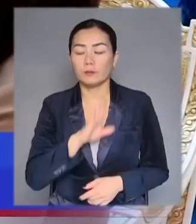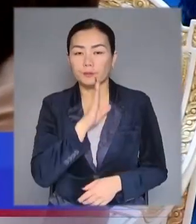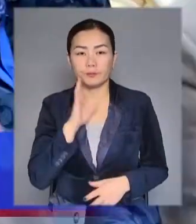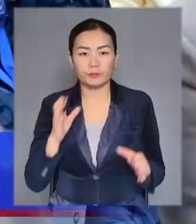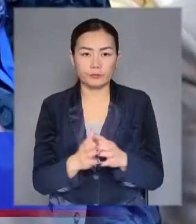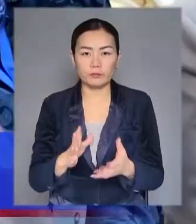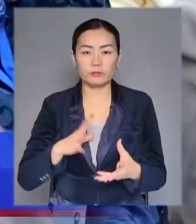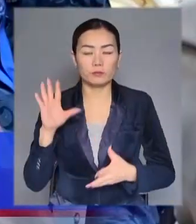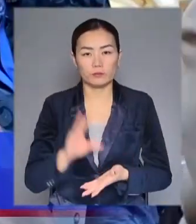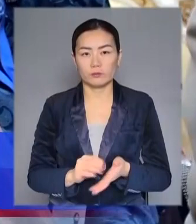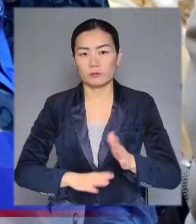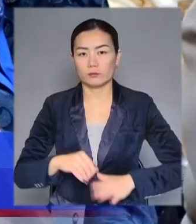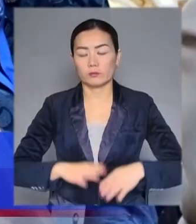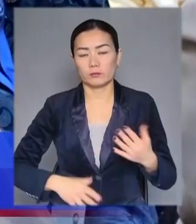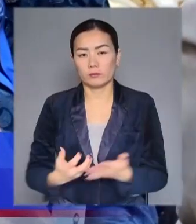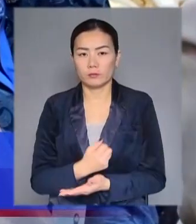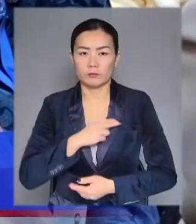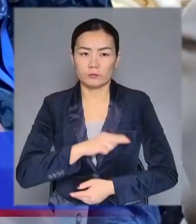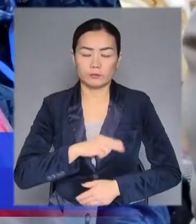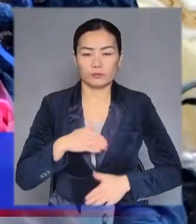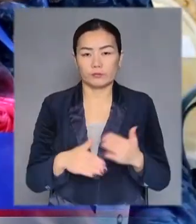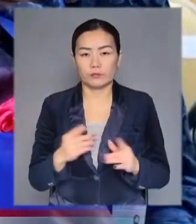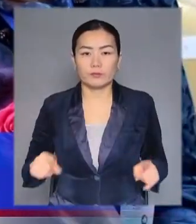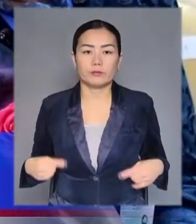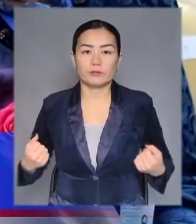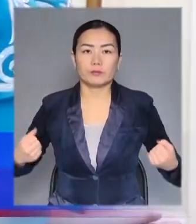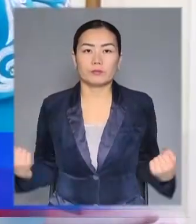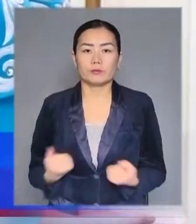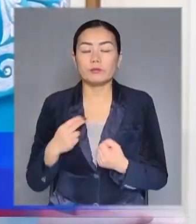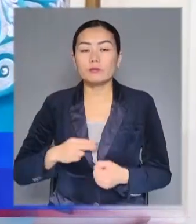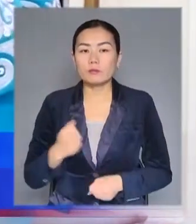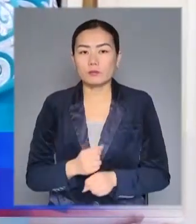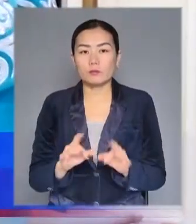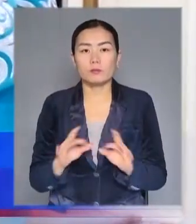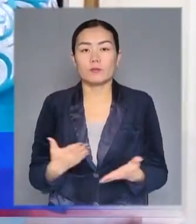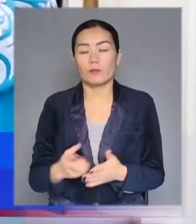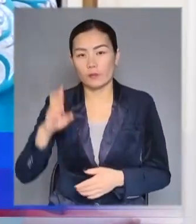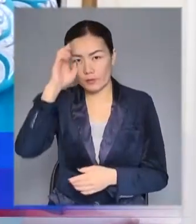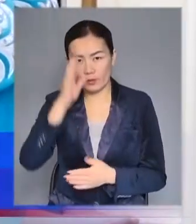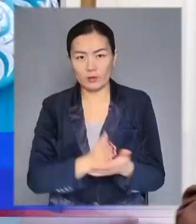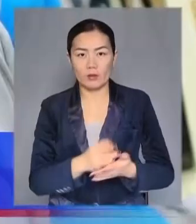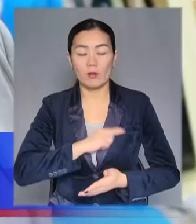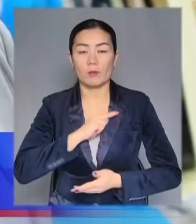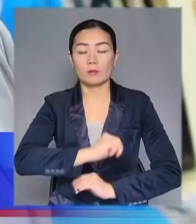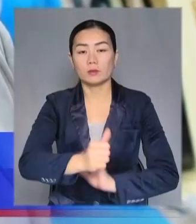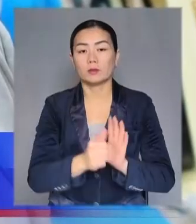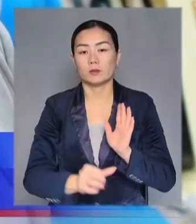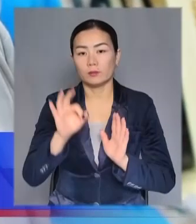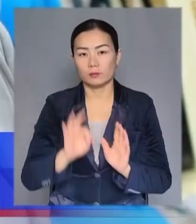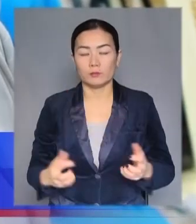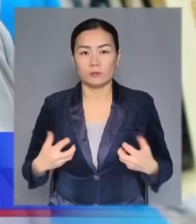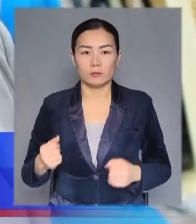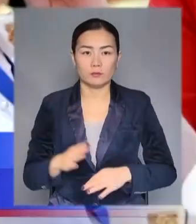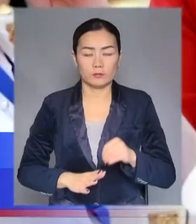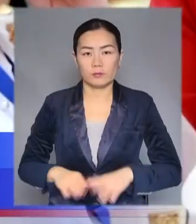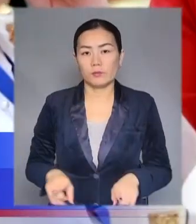әйелдер қауымы барлық салада жемісті еңбек етіп, өңірдің дамуына үлес қосып келеді. Айта кетейік, мемлекеттік қызметкерлердің 60%-ын, денсаулық